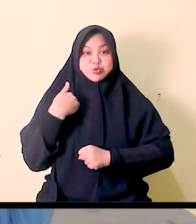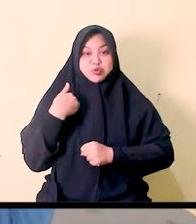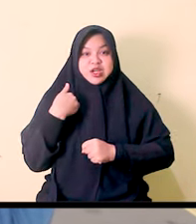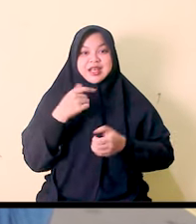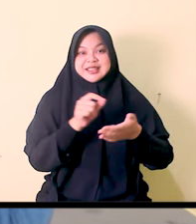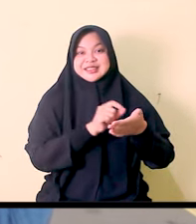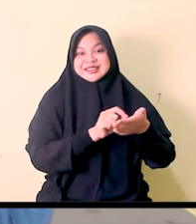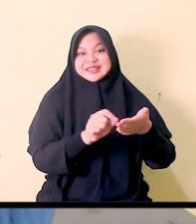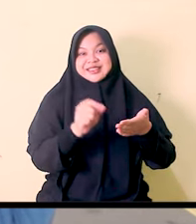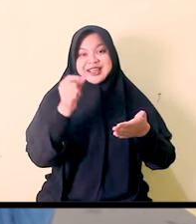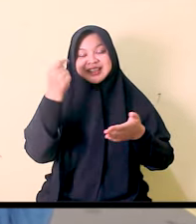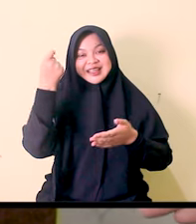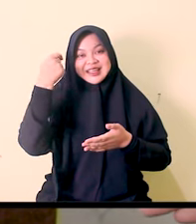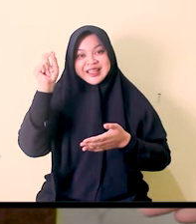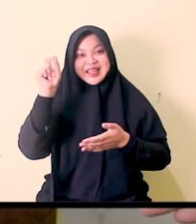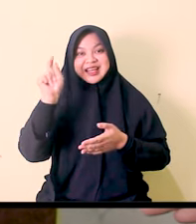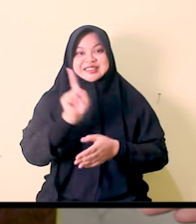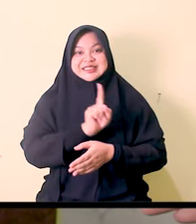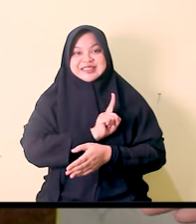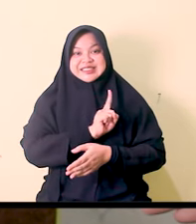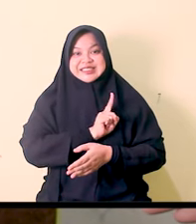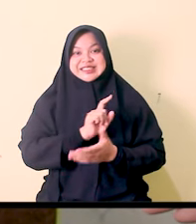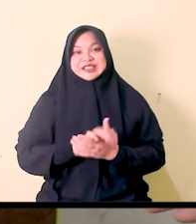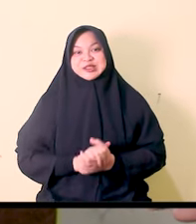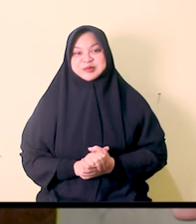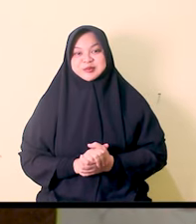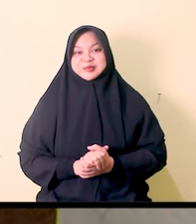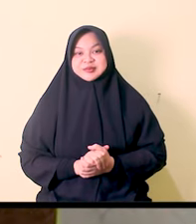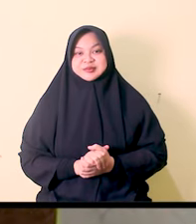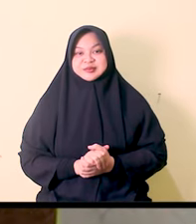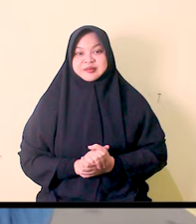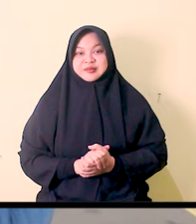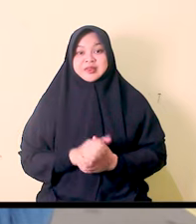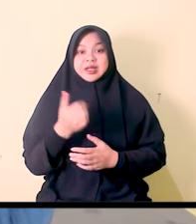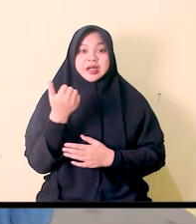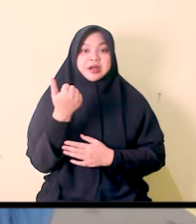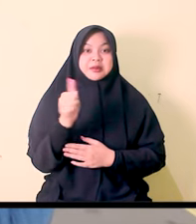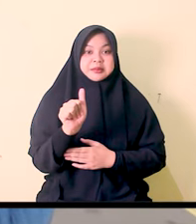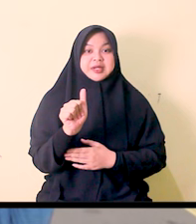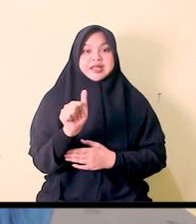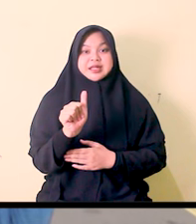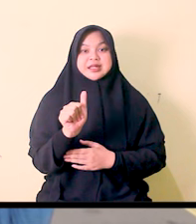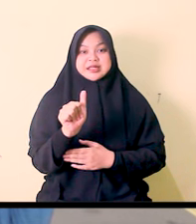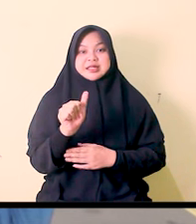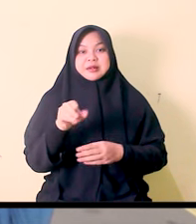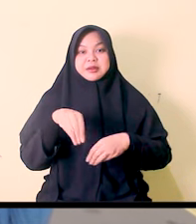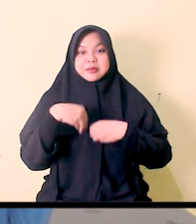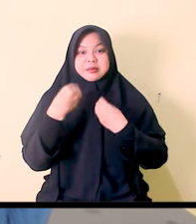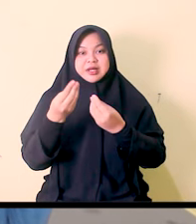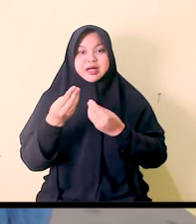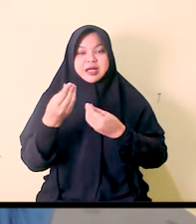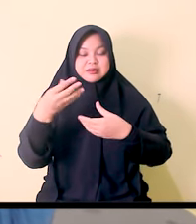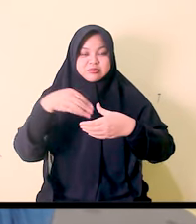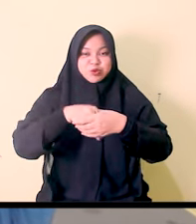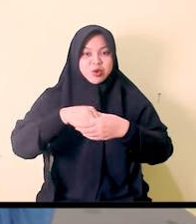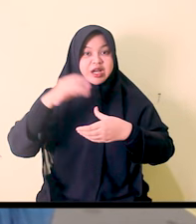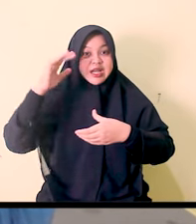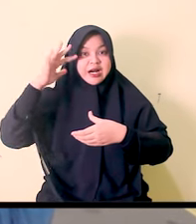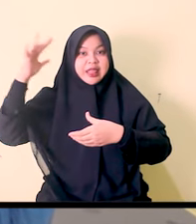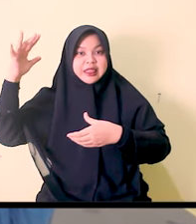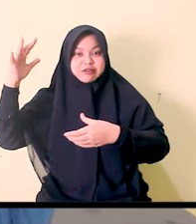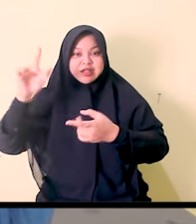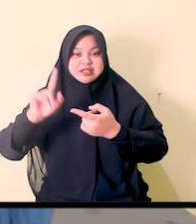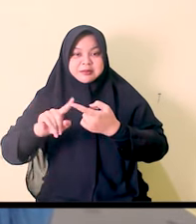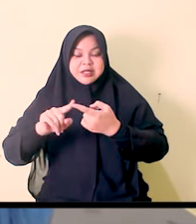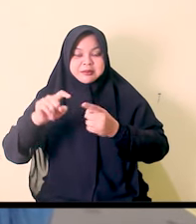Pak ya Wah ada sekretari desabungan untuk bisa menumpahkan semua kreativitas teman-teman kdd yang ada